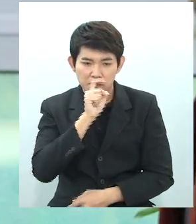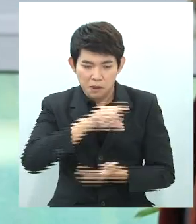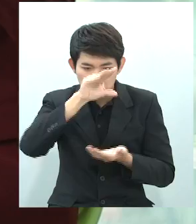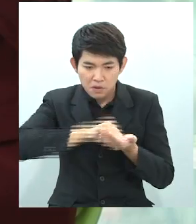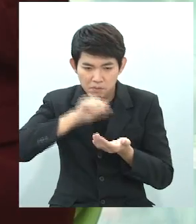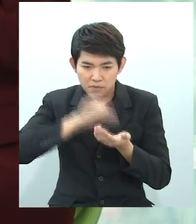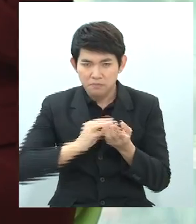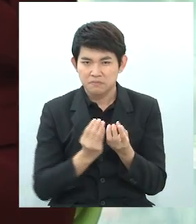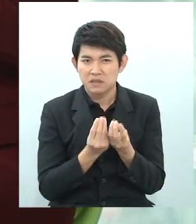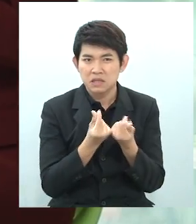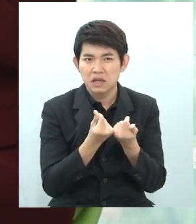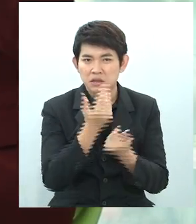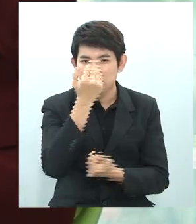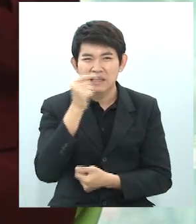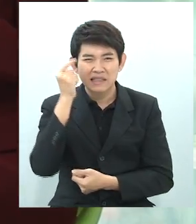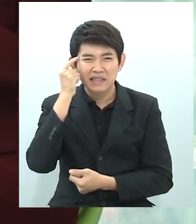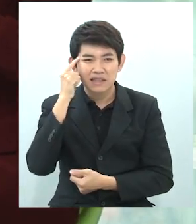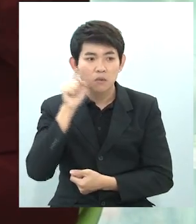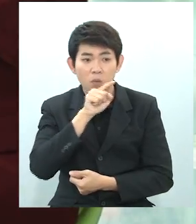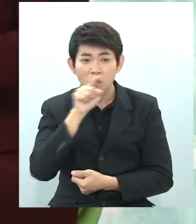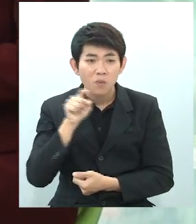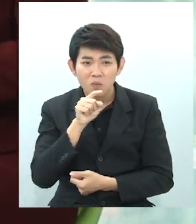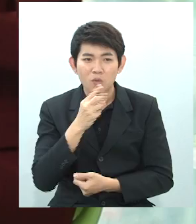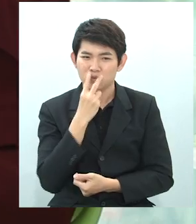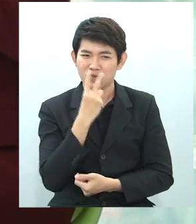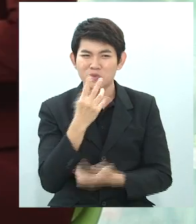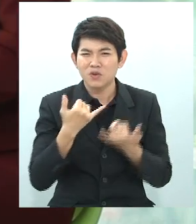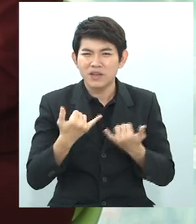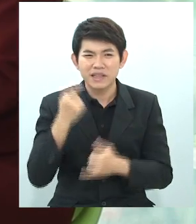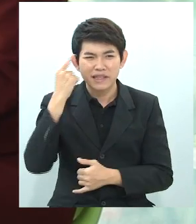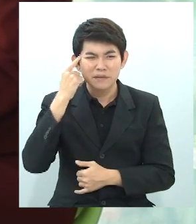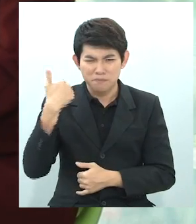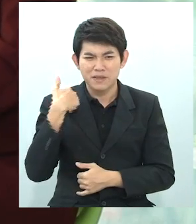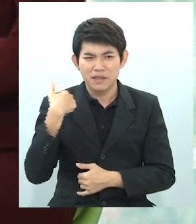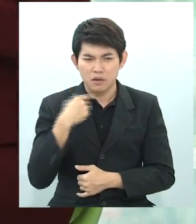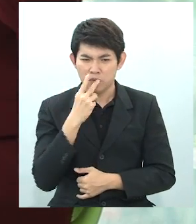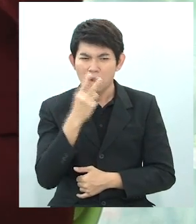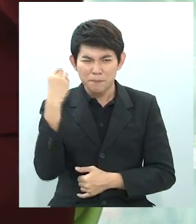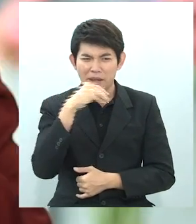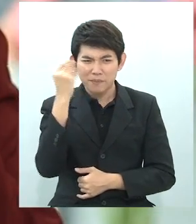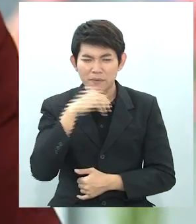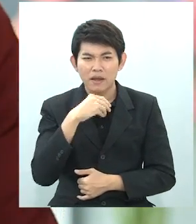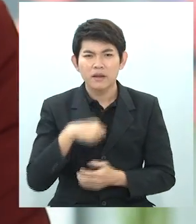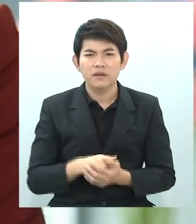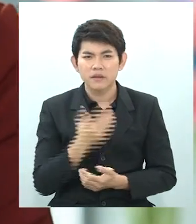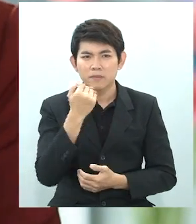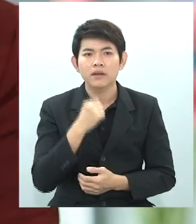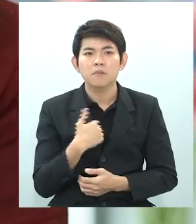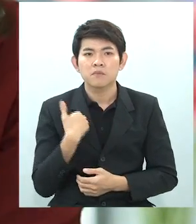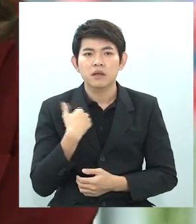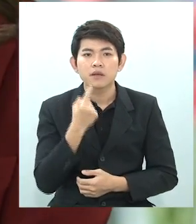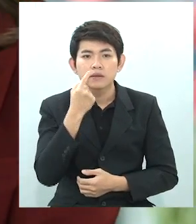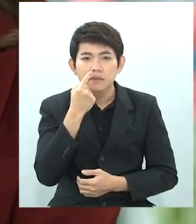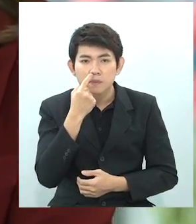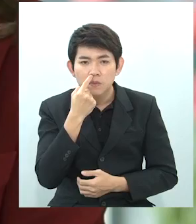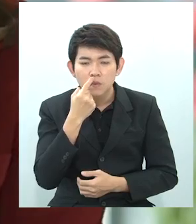งนะคะ โมไม่เชื่อว่าอันนี้หลายคนที่ติดตามชมสวยศาสตร์อยู่น่าจะเป็นมันไปขึ้นที่แปลกๆค่ะหมออย่างเช่นในจมูกในหู